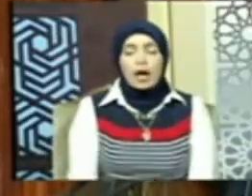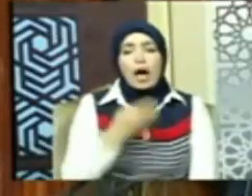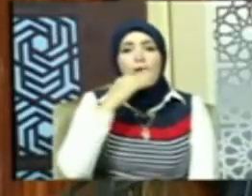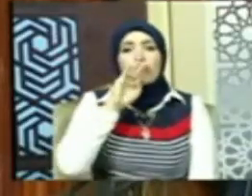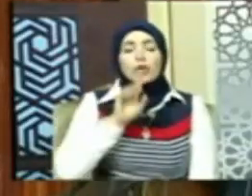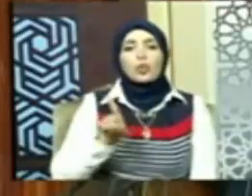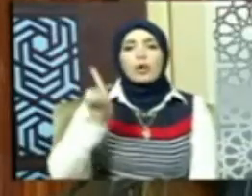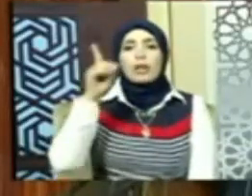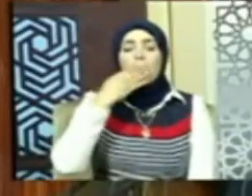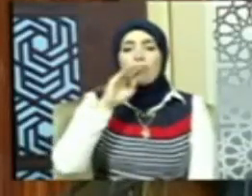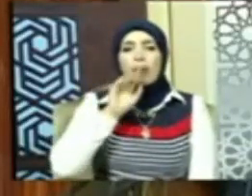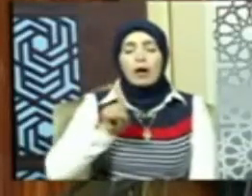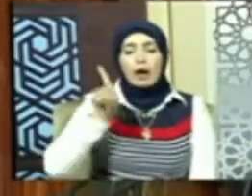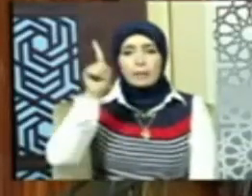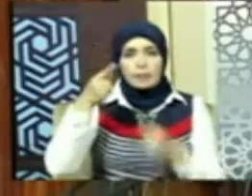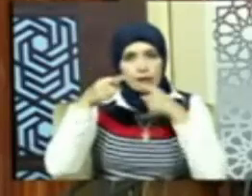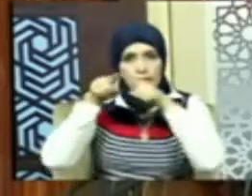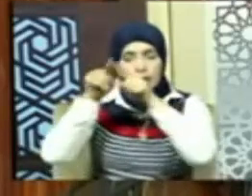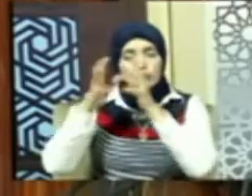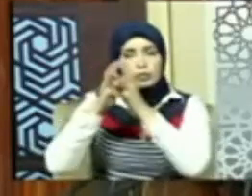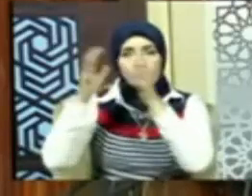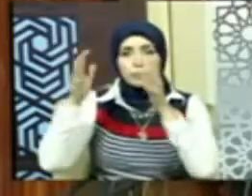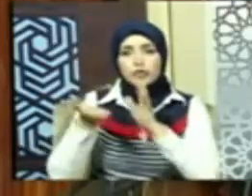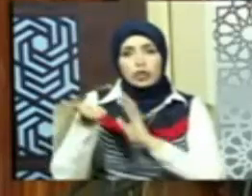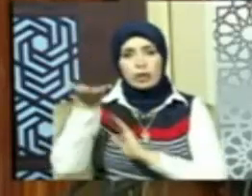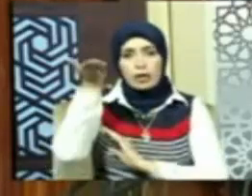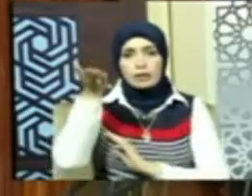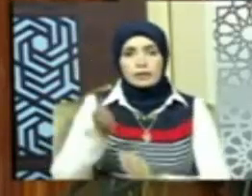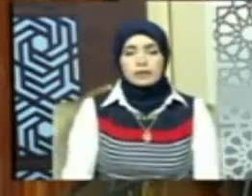أحمدك اللهم حمدا يليق بجلالك،